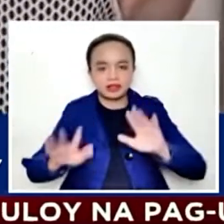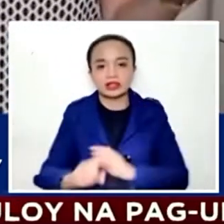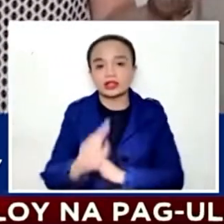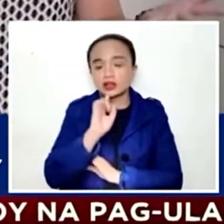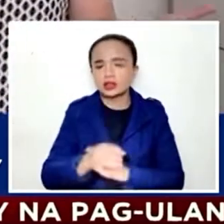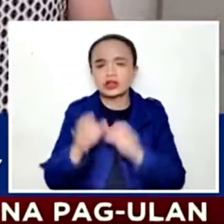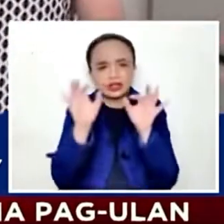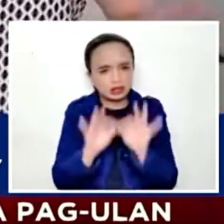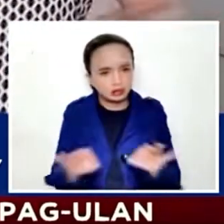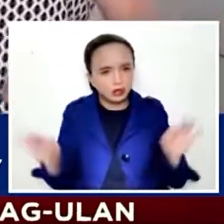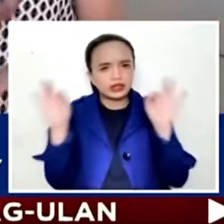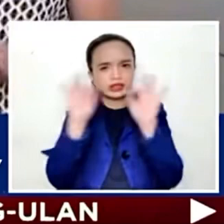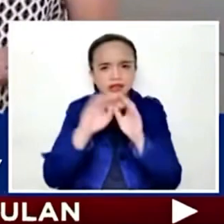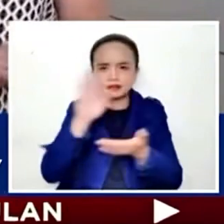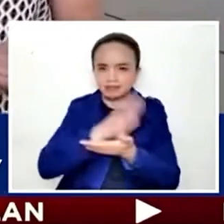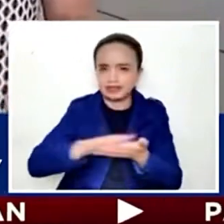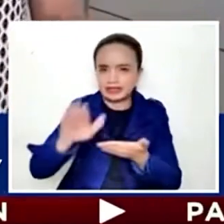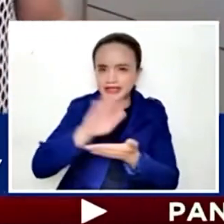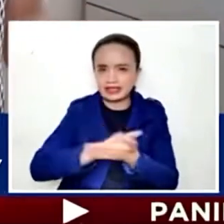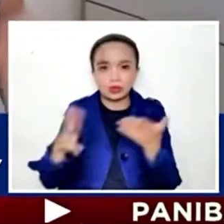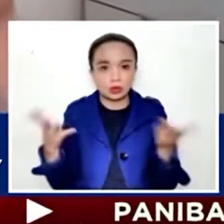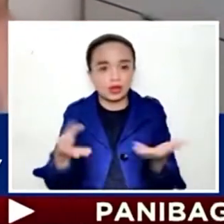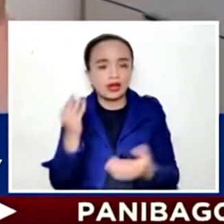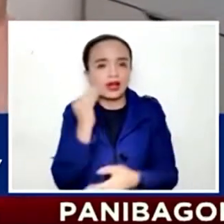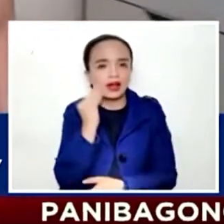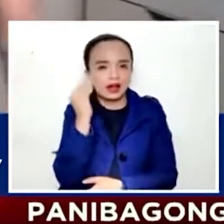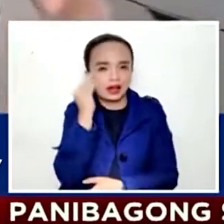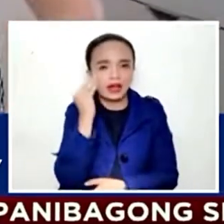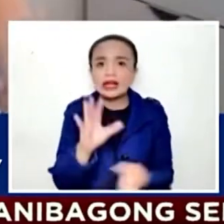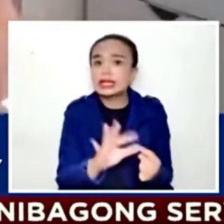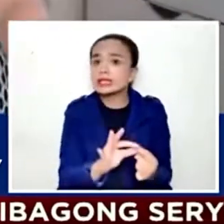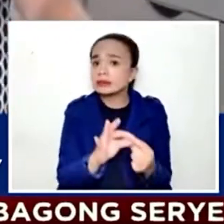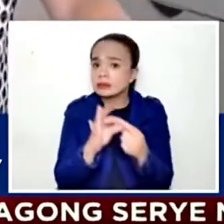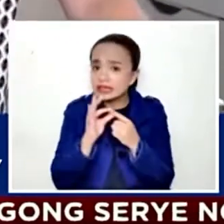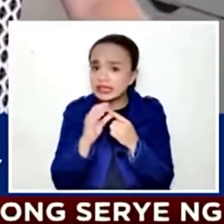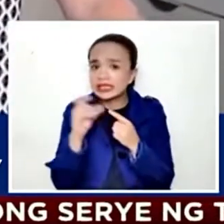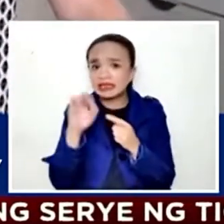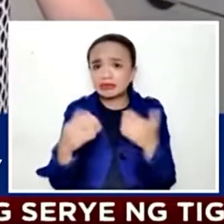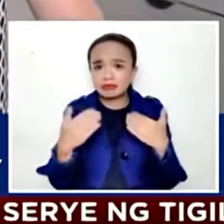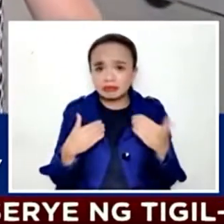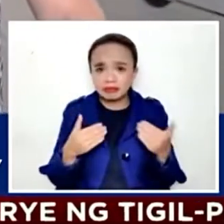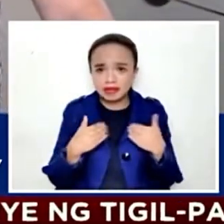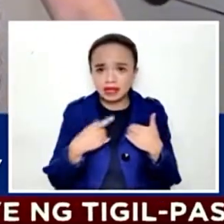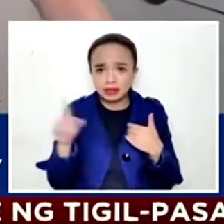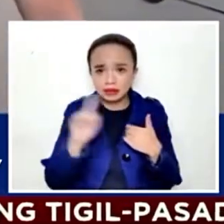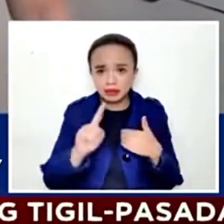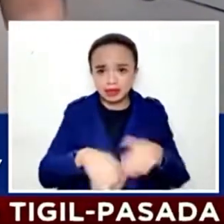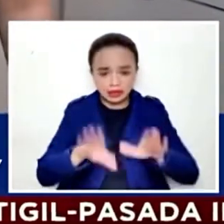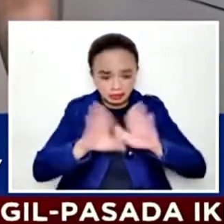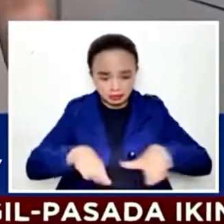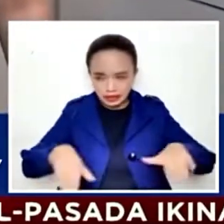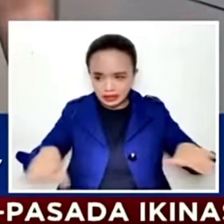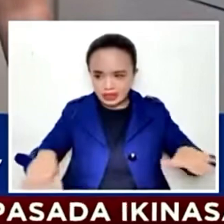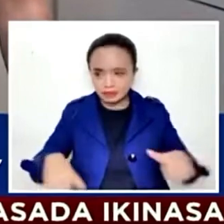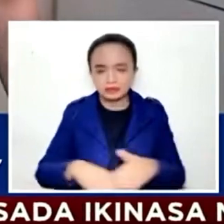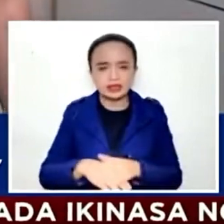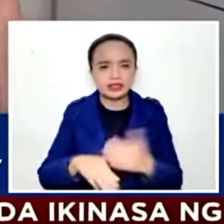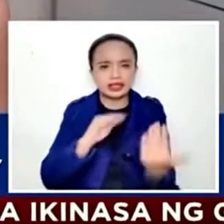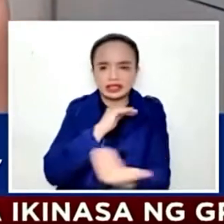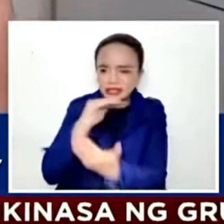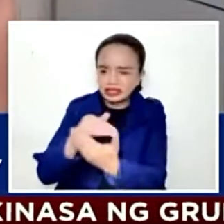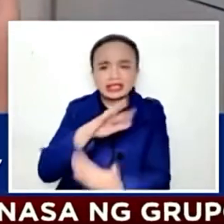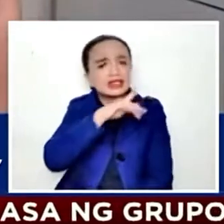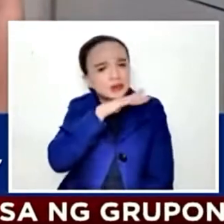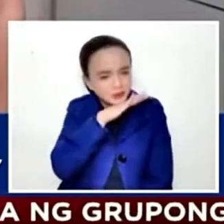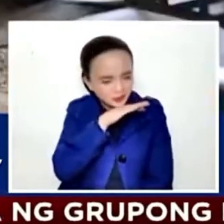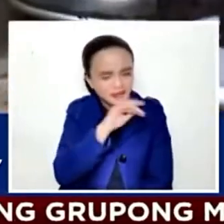na malinis tayo sa bahay, lalong-lalo na kung may mga malilinggit na bata. Iwas sa mikrobyo, iwas